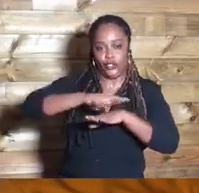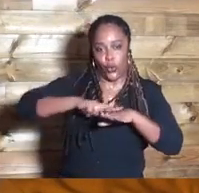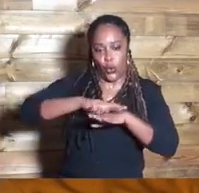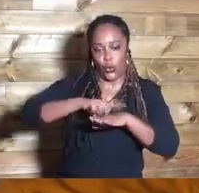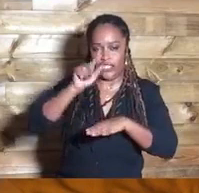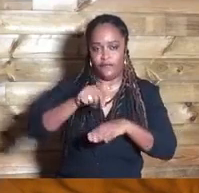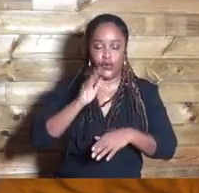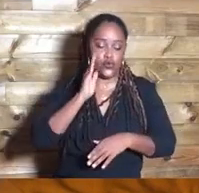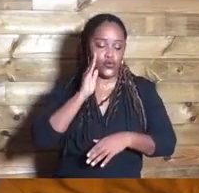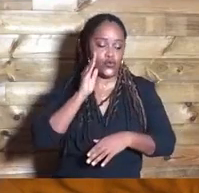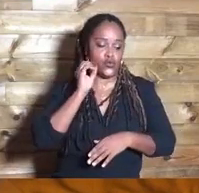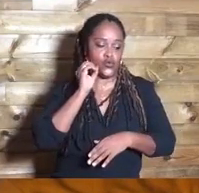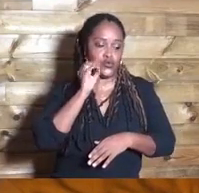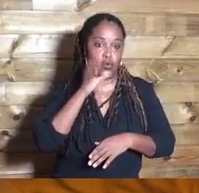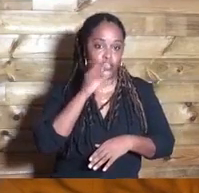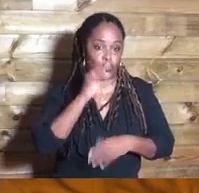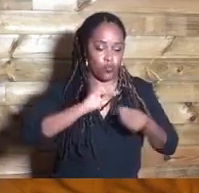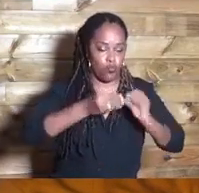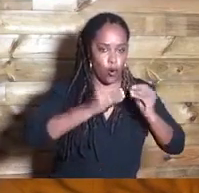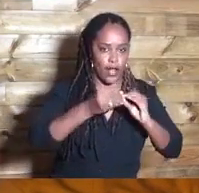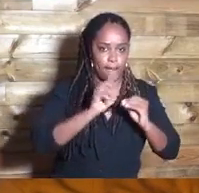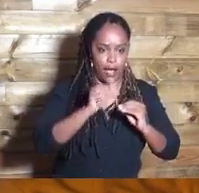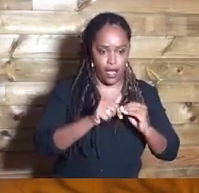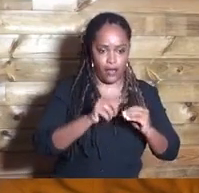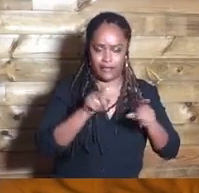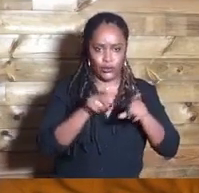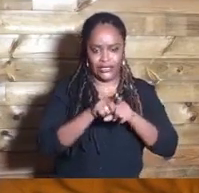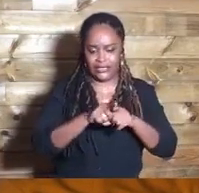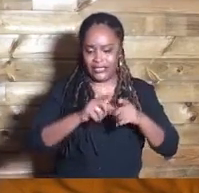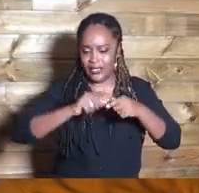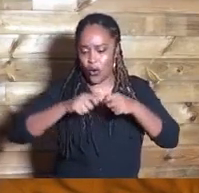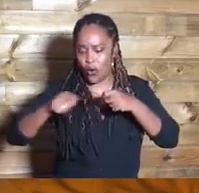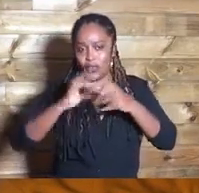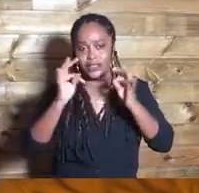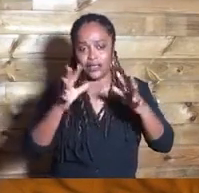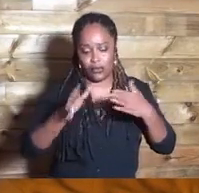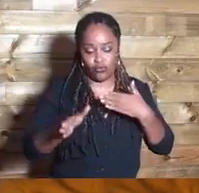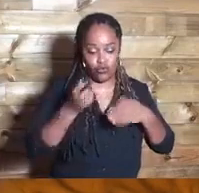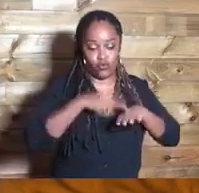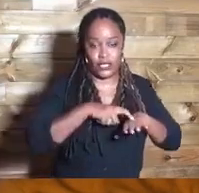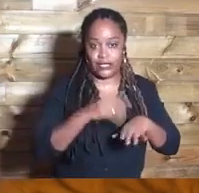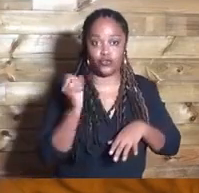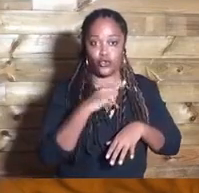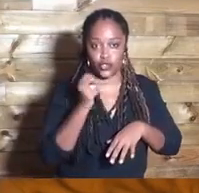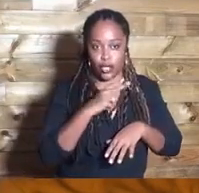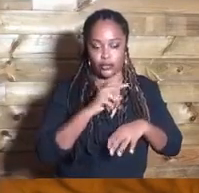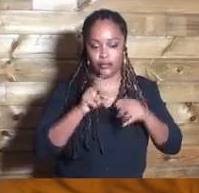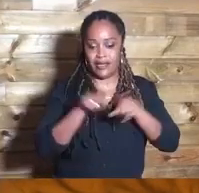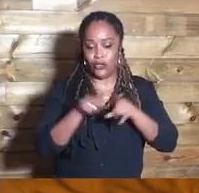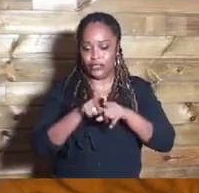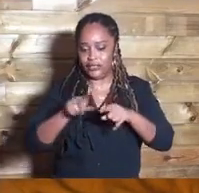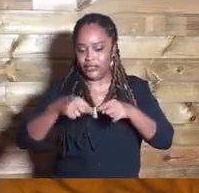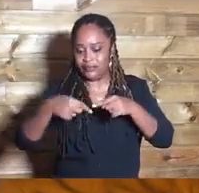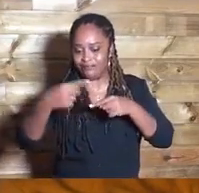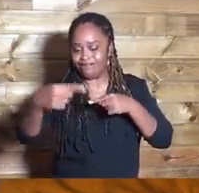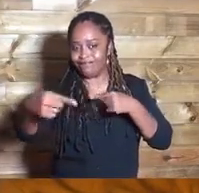Mais investir le champ politique, c'est investir le temps long. À ceux qui nous assomment avec des kilomètres de routes